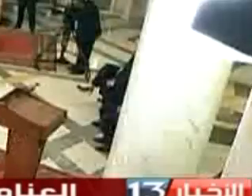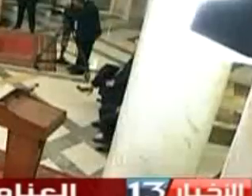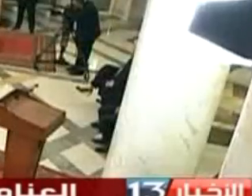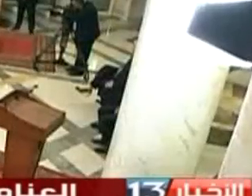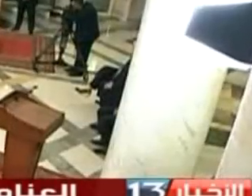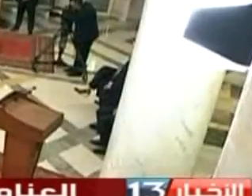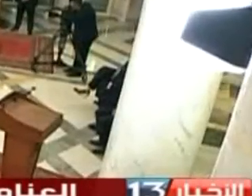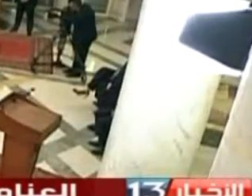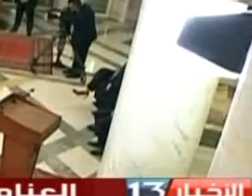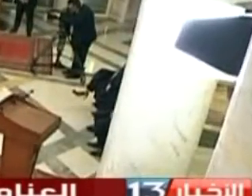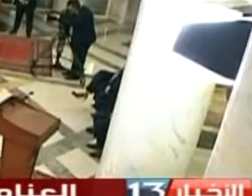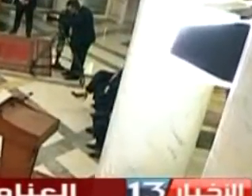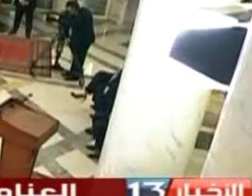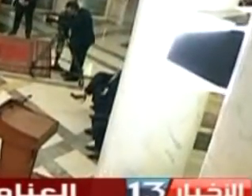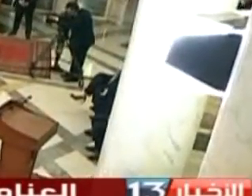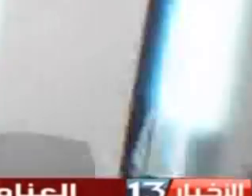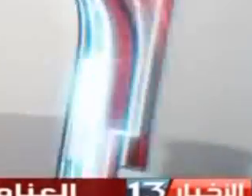الأزمة الخليجية الحالية.